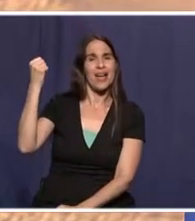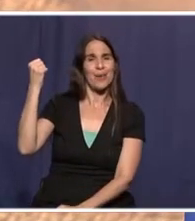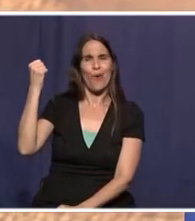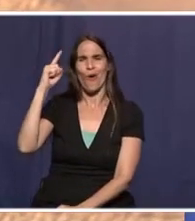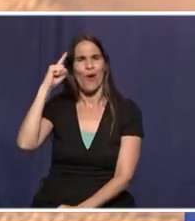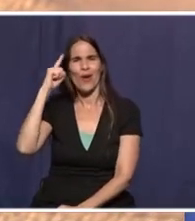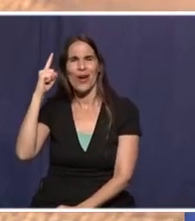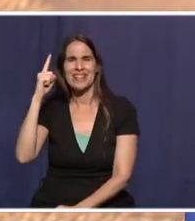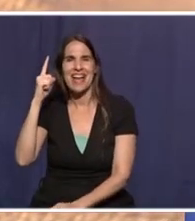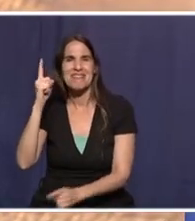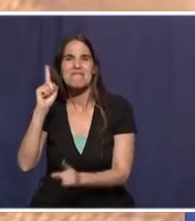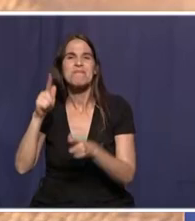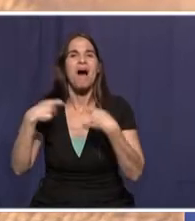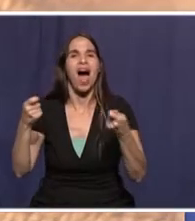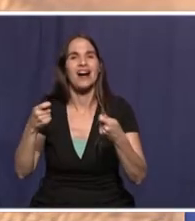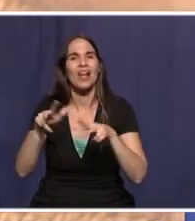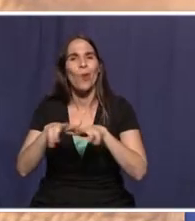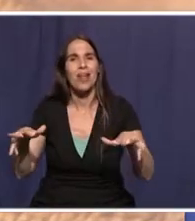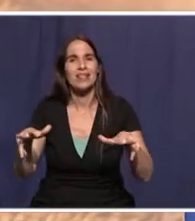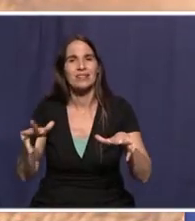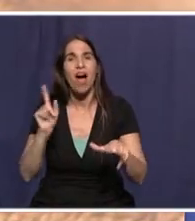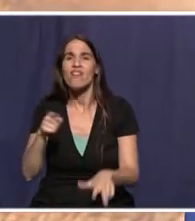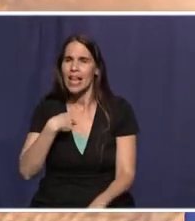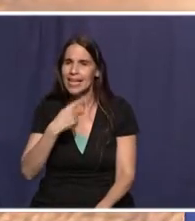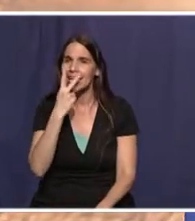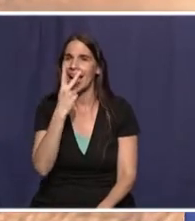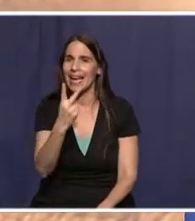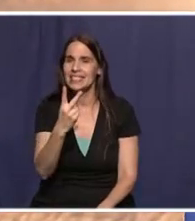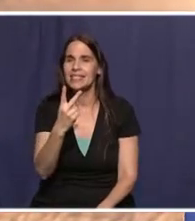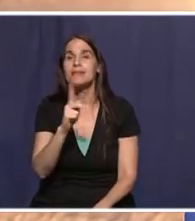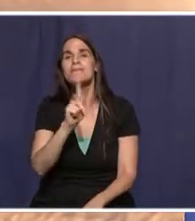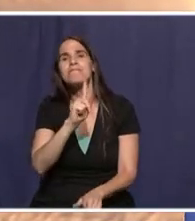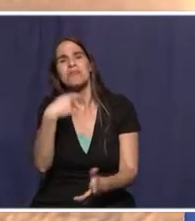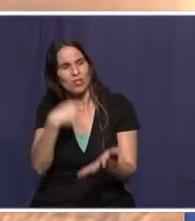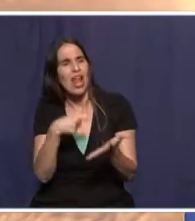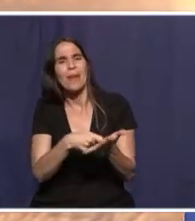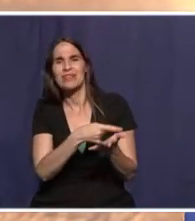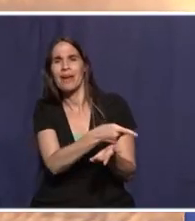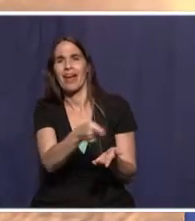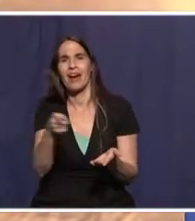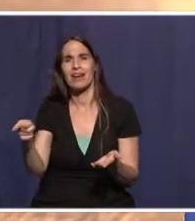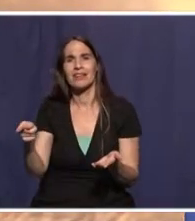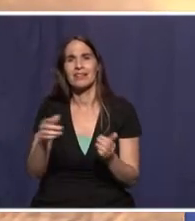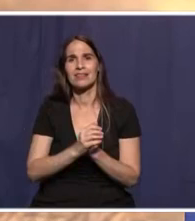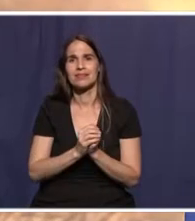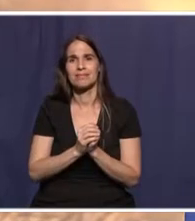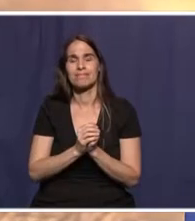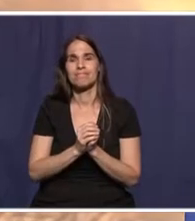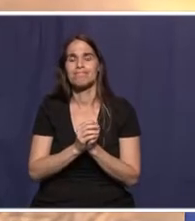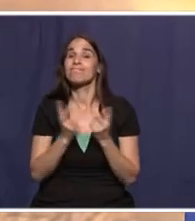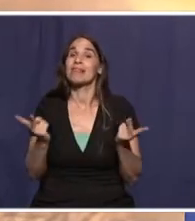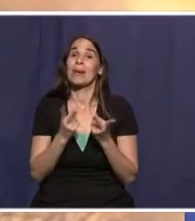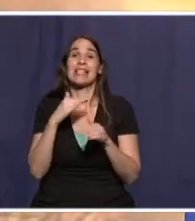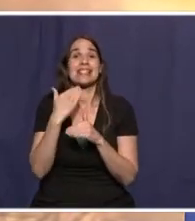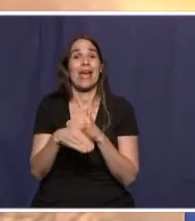מי מחר את המולדת, אבל אני כן ראיתי מי משלם את המחיר. בסוף אני חיפשתי דרך